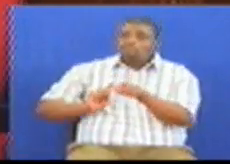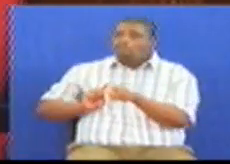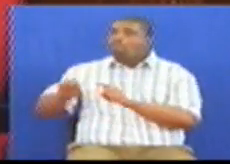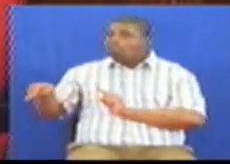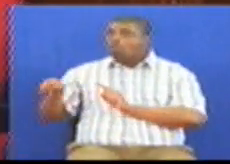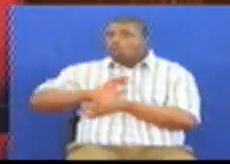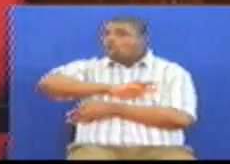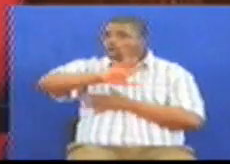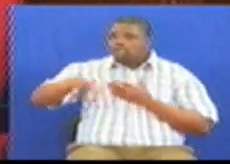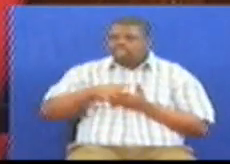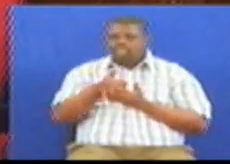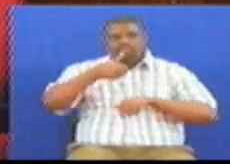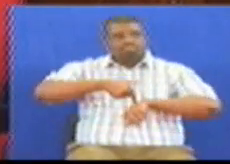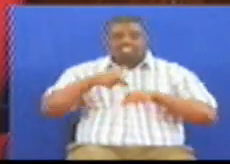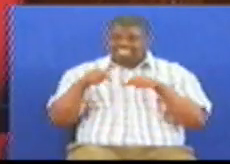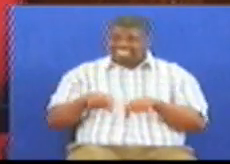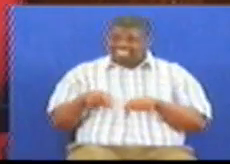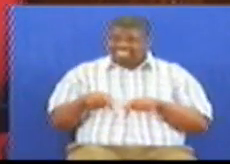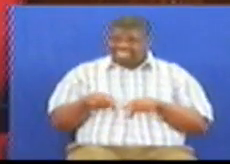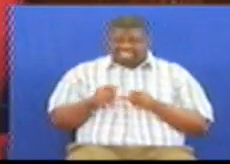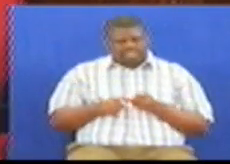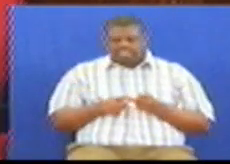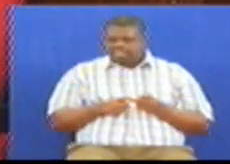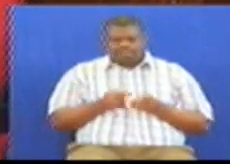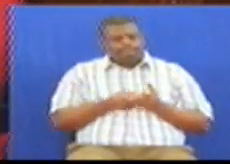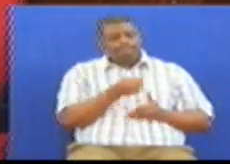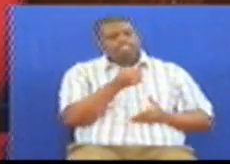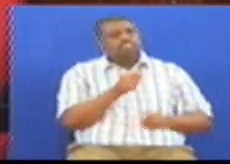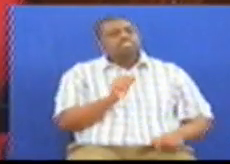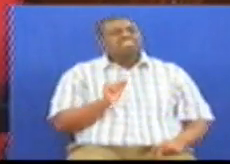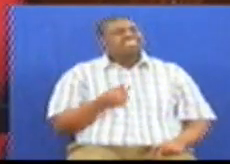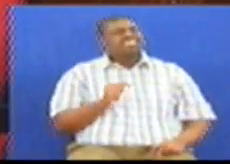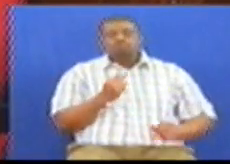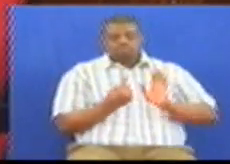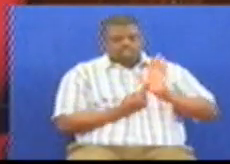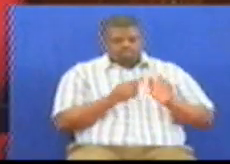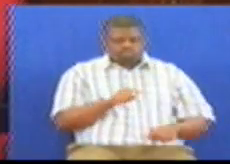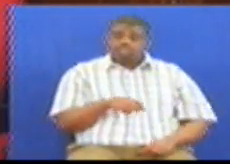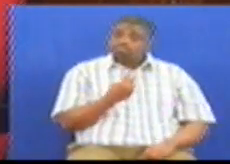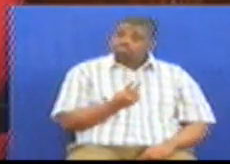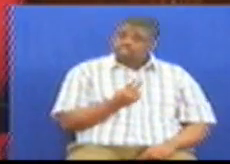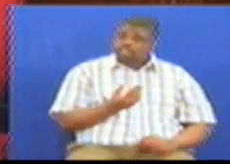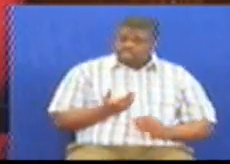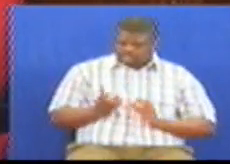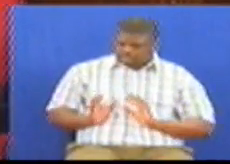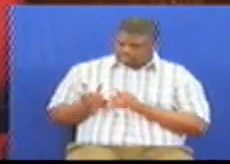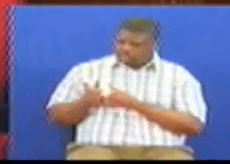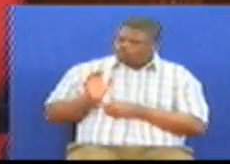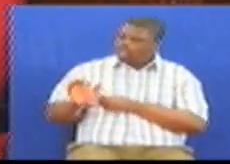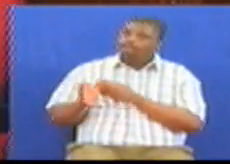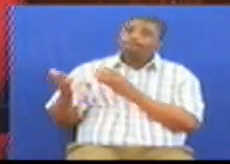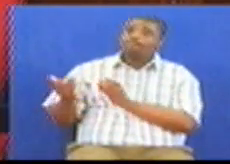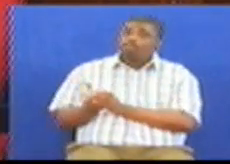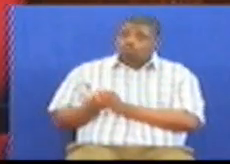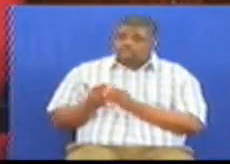Kipindi hiki ambacho kimepita amekuwa na bajeti ya trilioni 6.2 pamoja na timu yake na